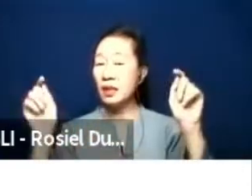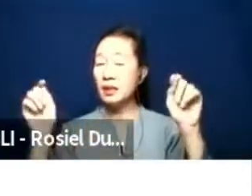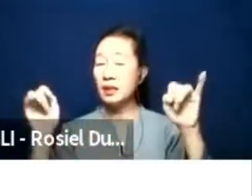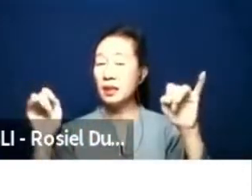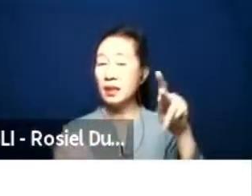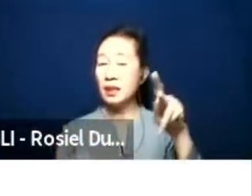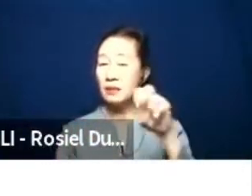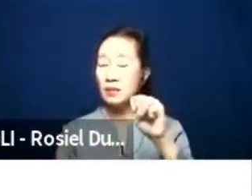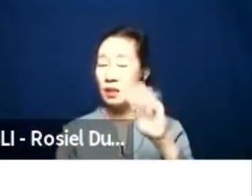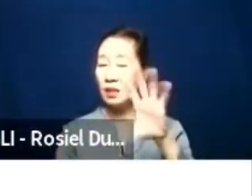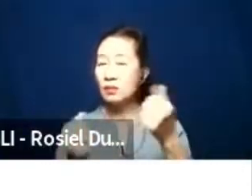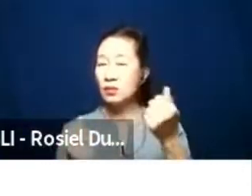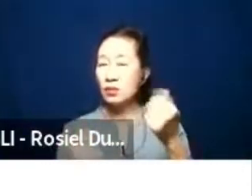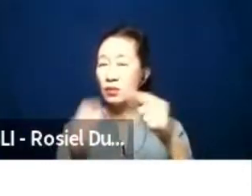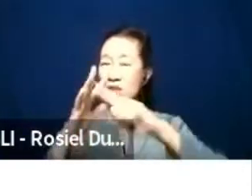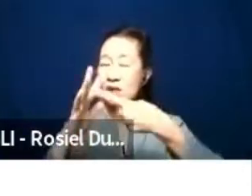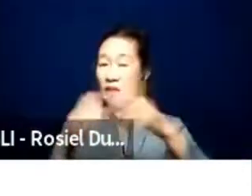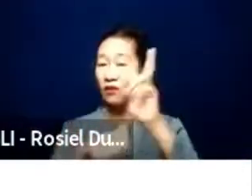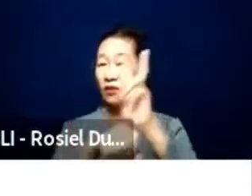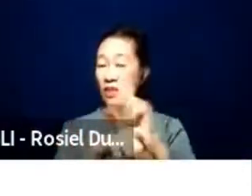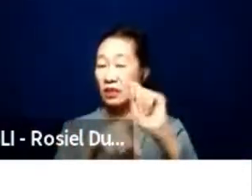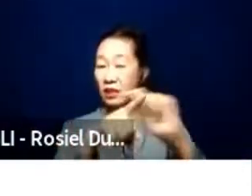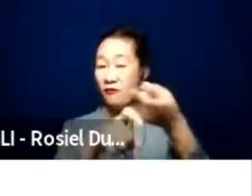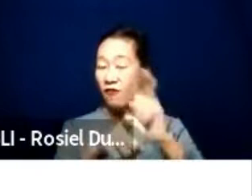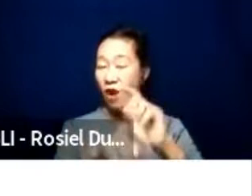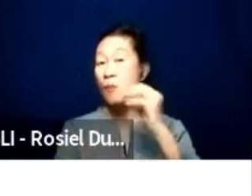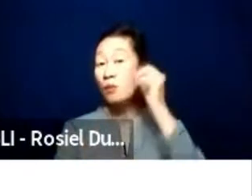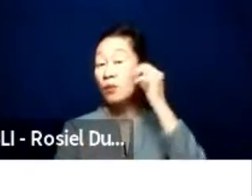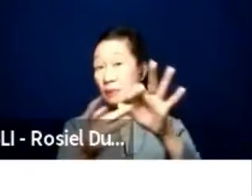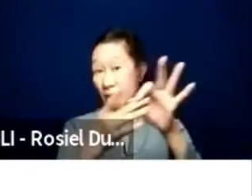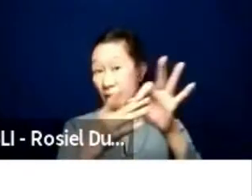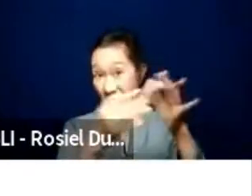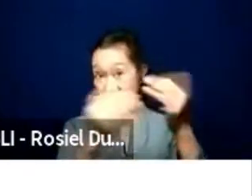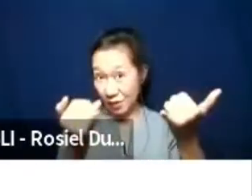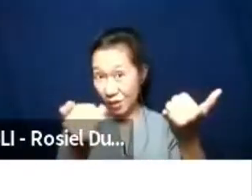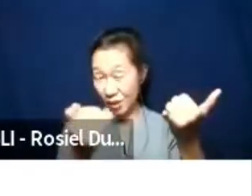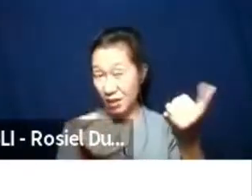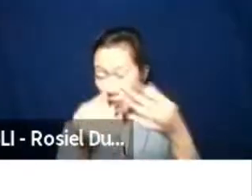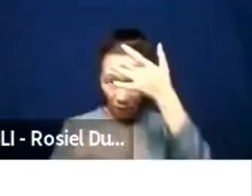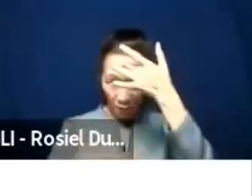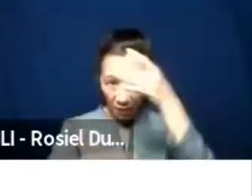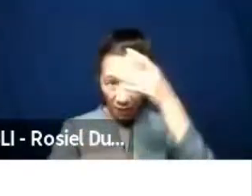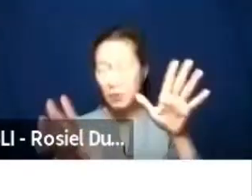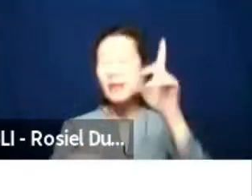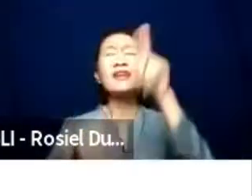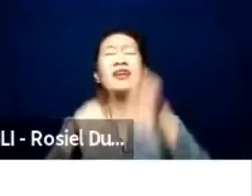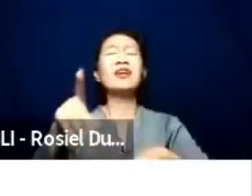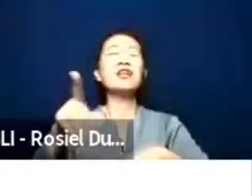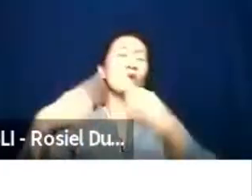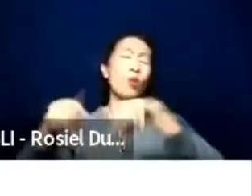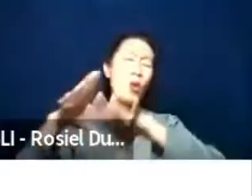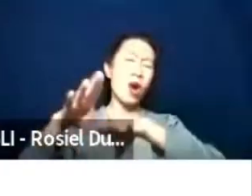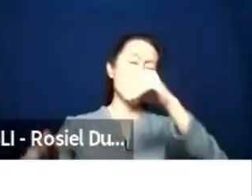natin masisimulan ng vocational training sa bahay, lalo ngayong pandemic na hindi tayo makalabas, no, or hindi